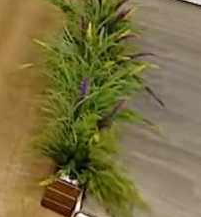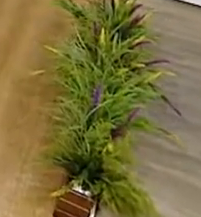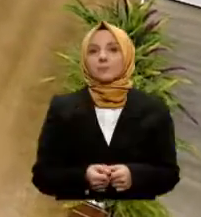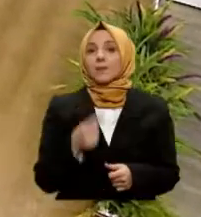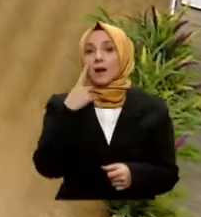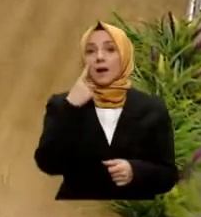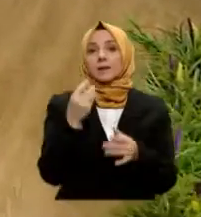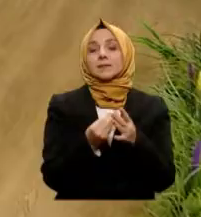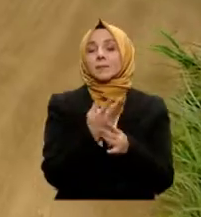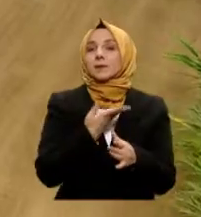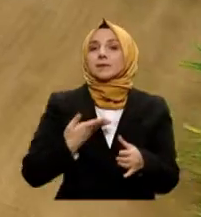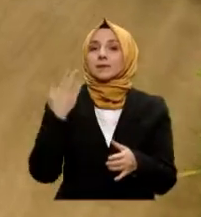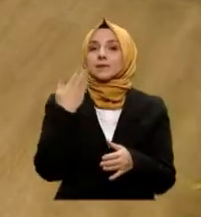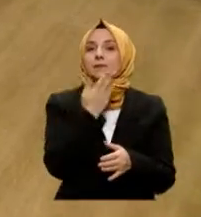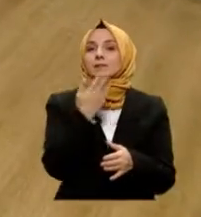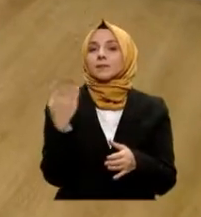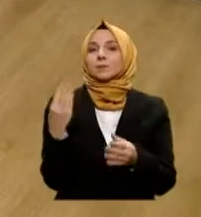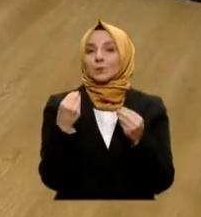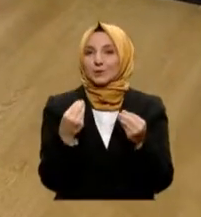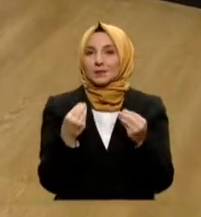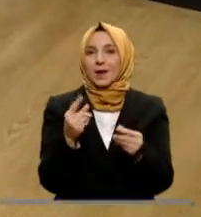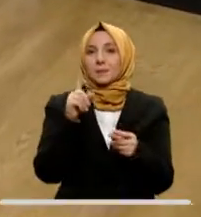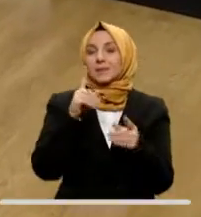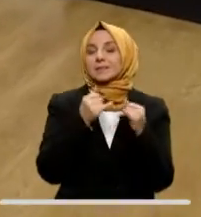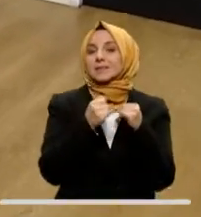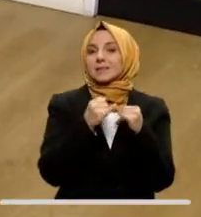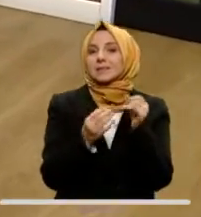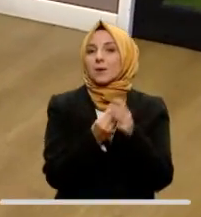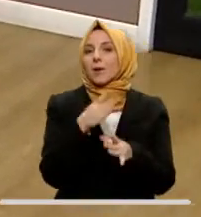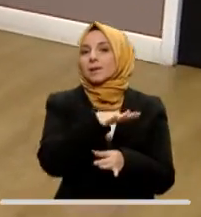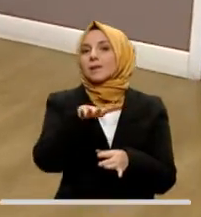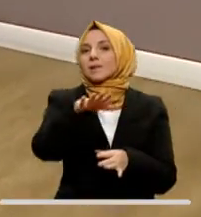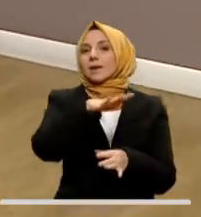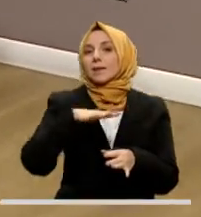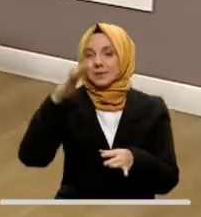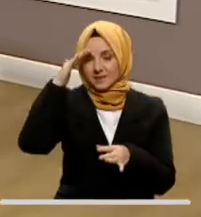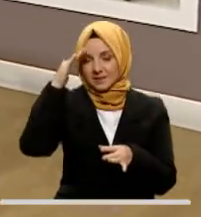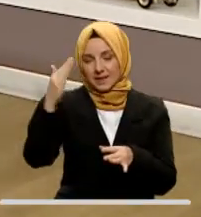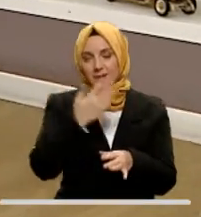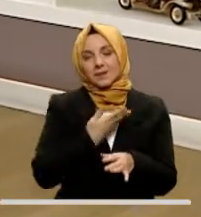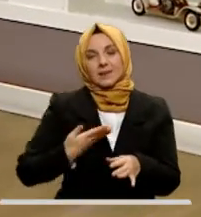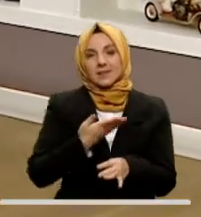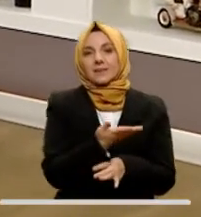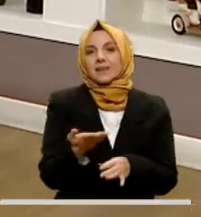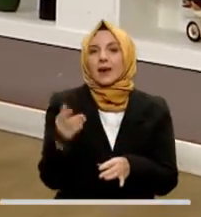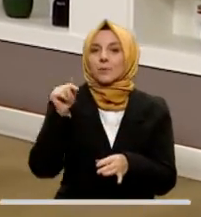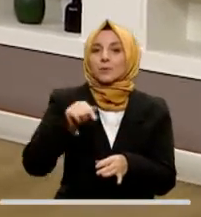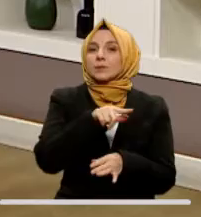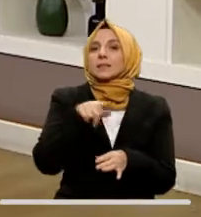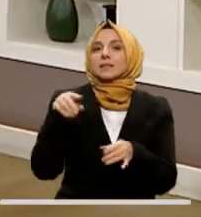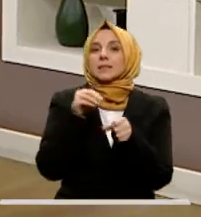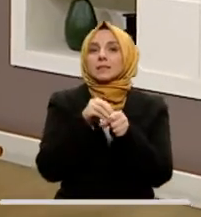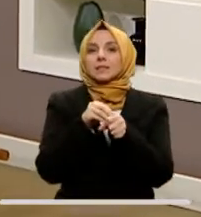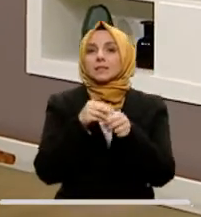hayırlı sabahlar sevgili izleyicilerimiz güzel bir salı sabahından daha Hepinize selamlar sevgiler efendim bugün sizler için yine güzel